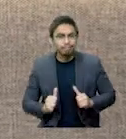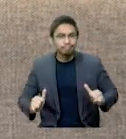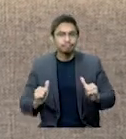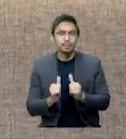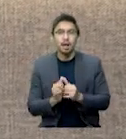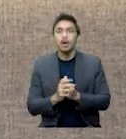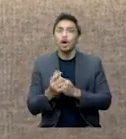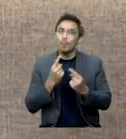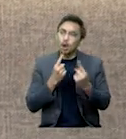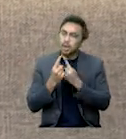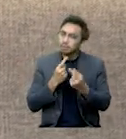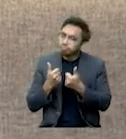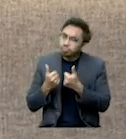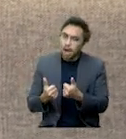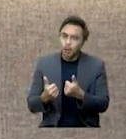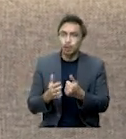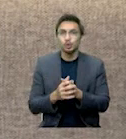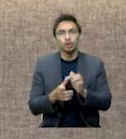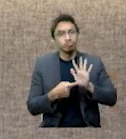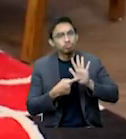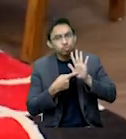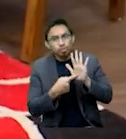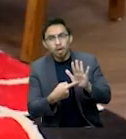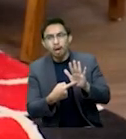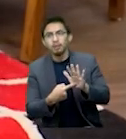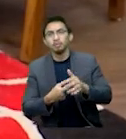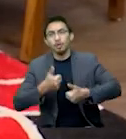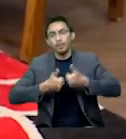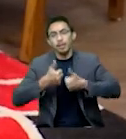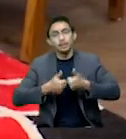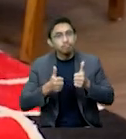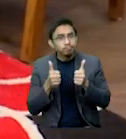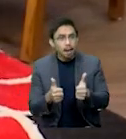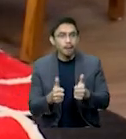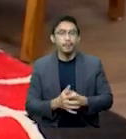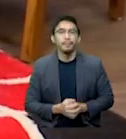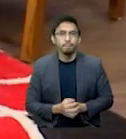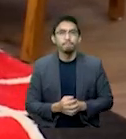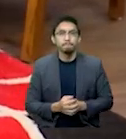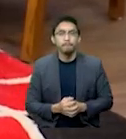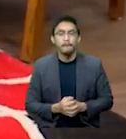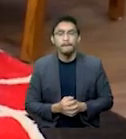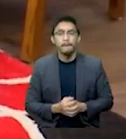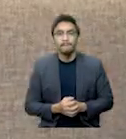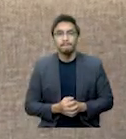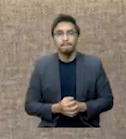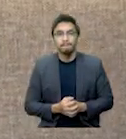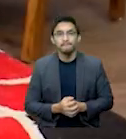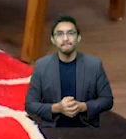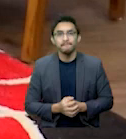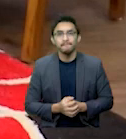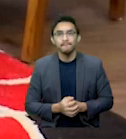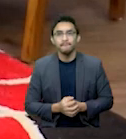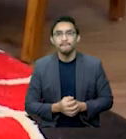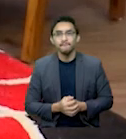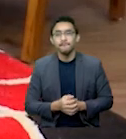komunikasi menunjukkan sebuah kontestasi yang sehat berseberangan dengan kekuasaan saya in bicar soal siap untuk